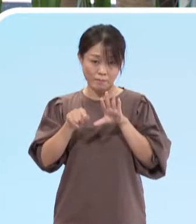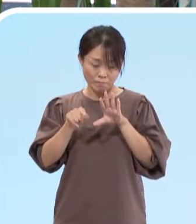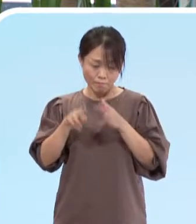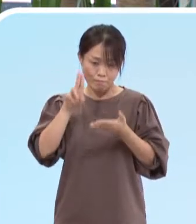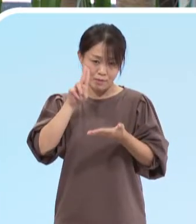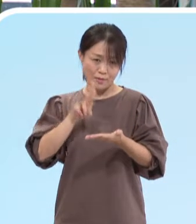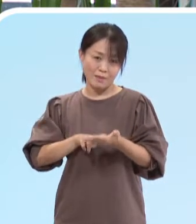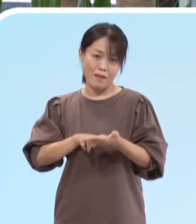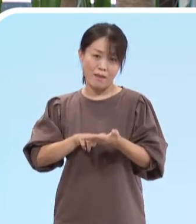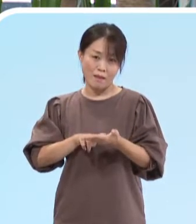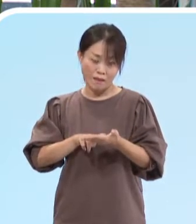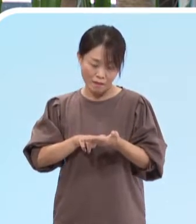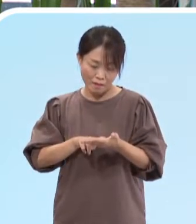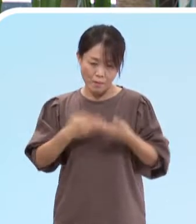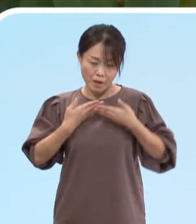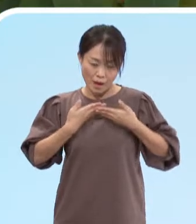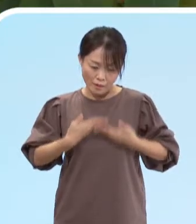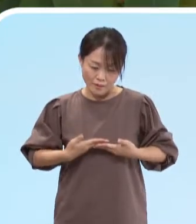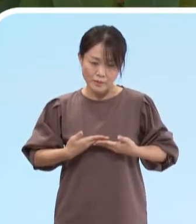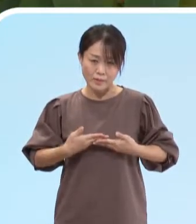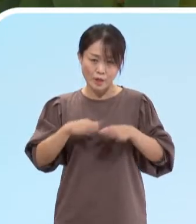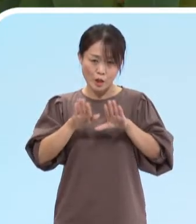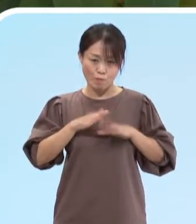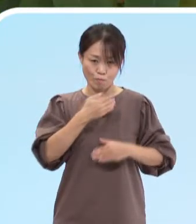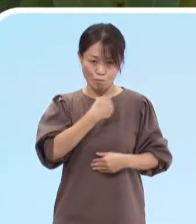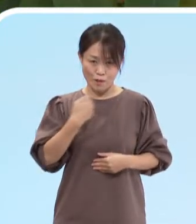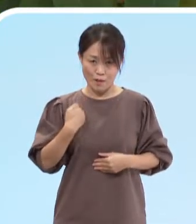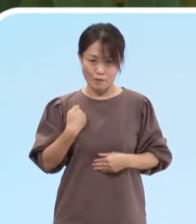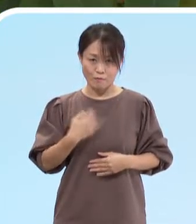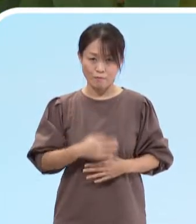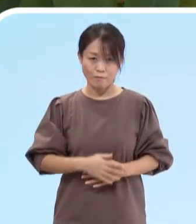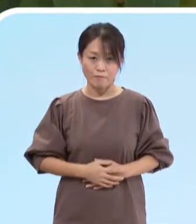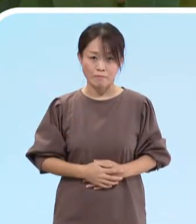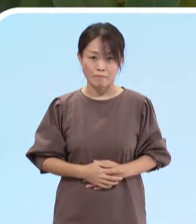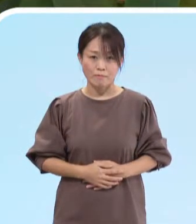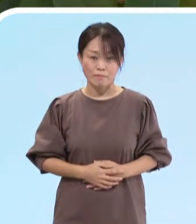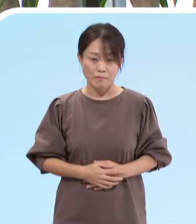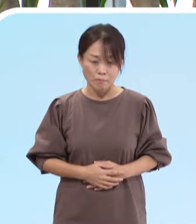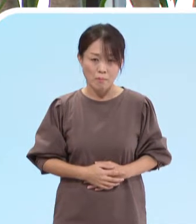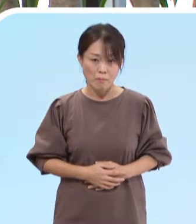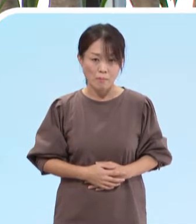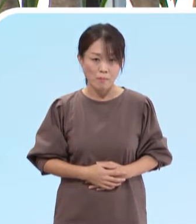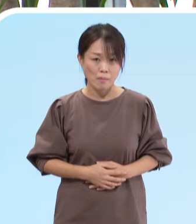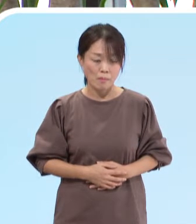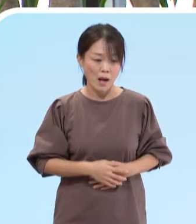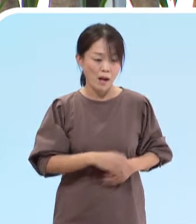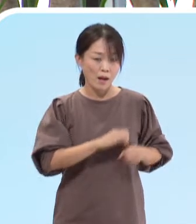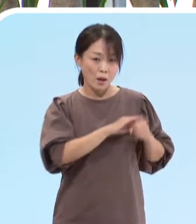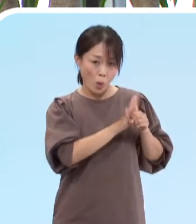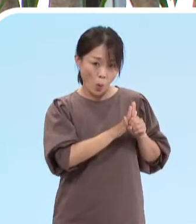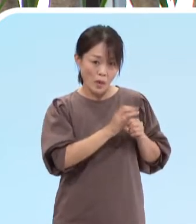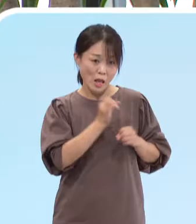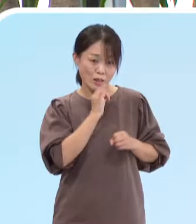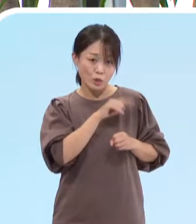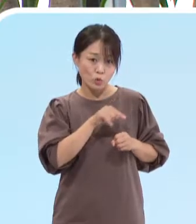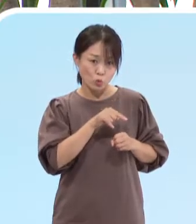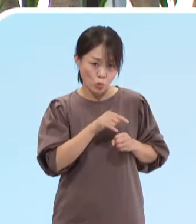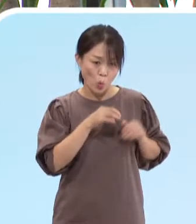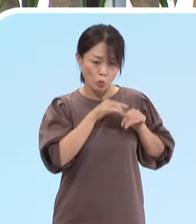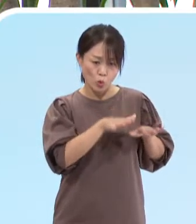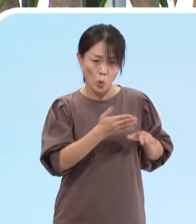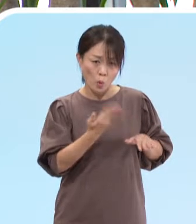保されている病院を指定させていただきますので、安心して受けていただいて構わないと思っております。 その他、新型コロナとインフルエ